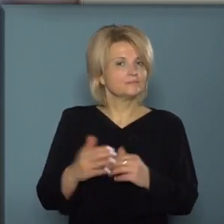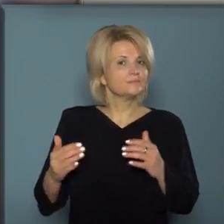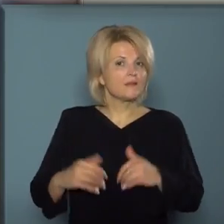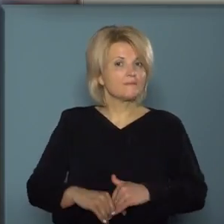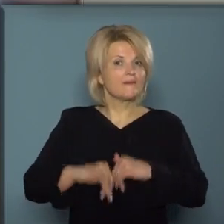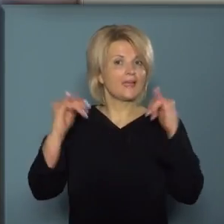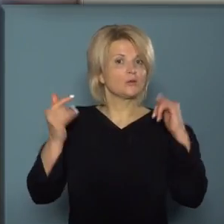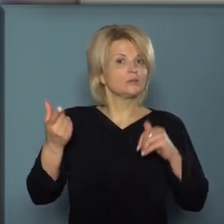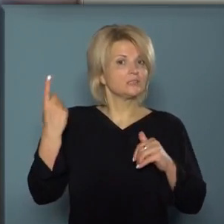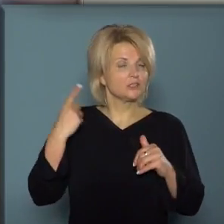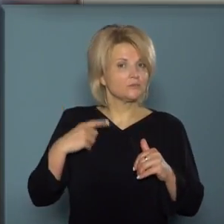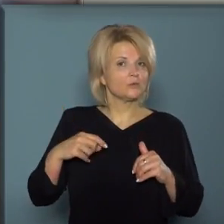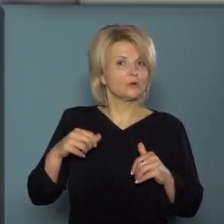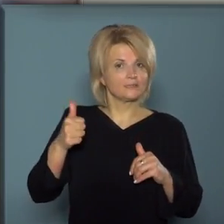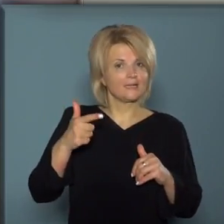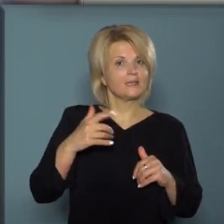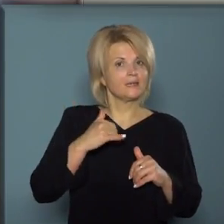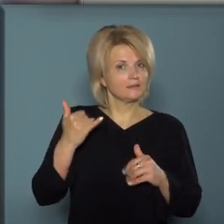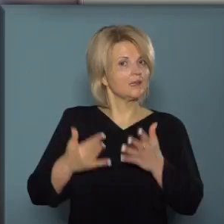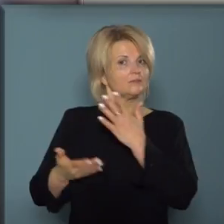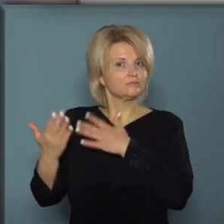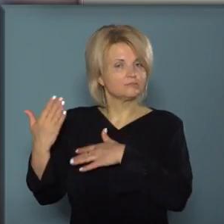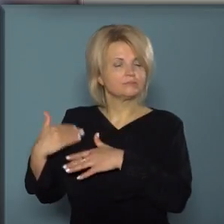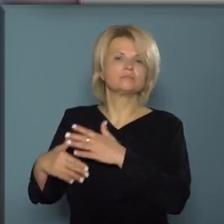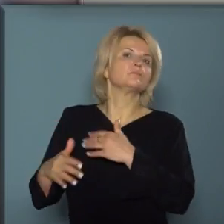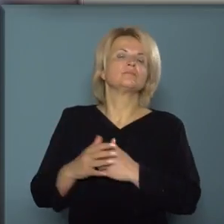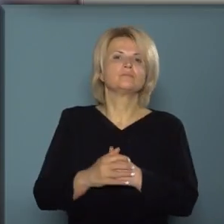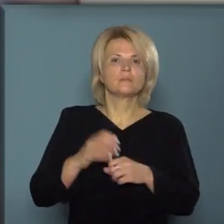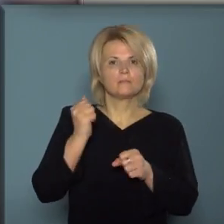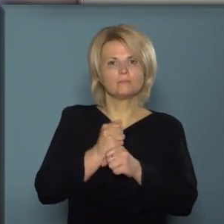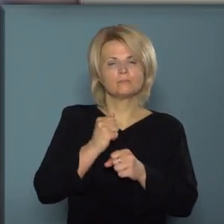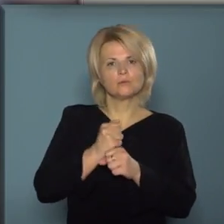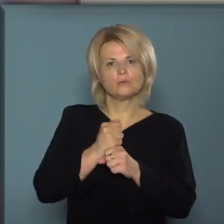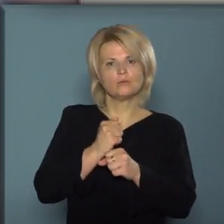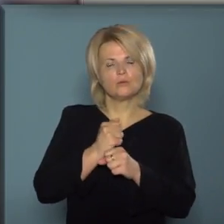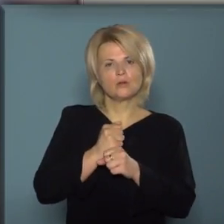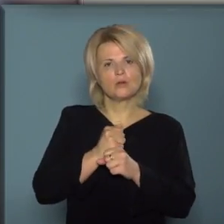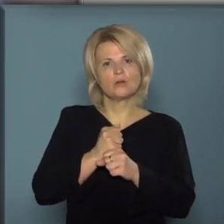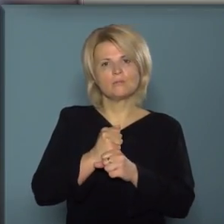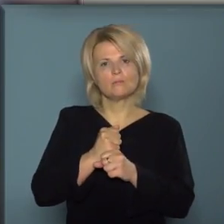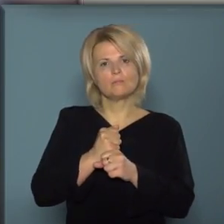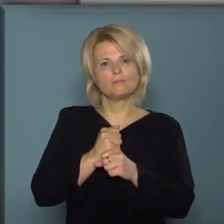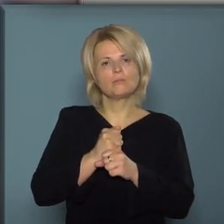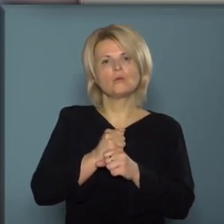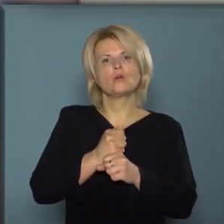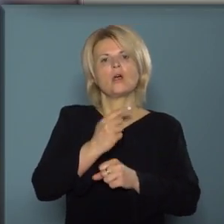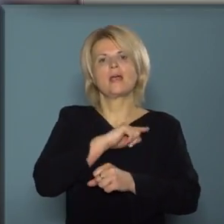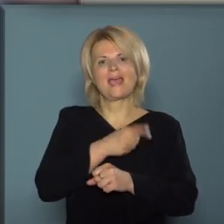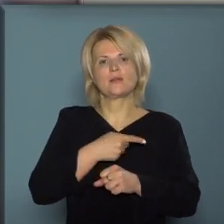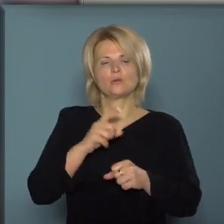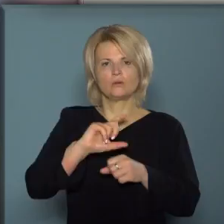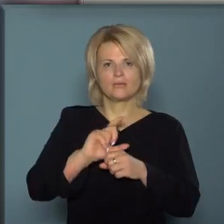fellendülés volt az utóbbi egy-két évben, ami együtt járt adott esetben munkaerőhiánya, kapacitás hiánya, szóval megy